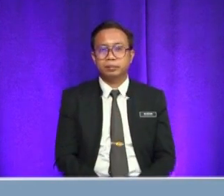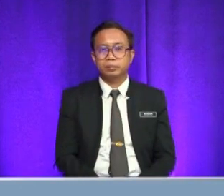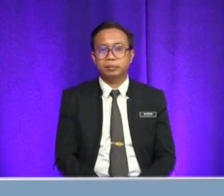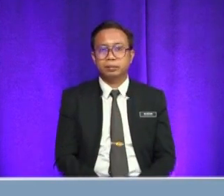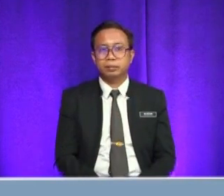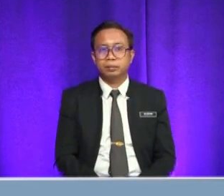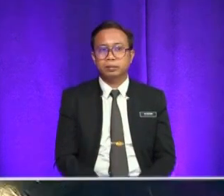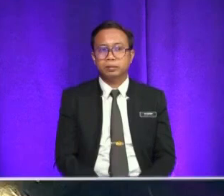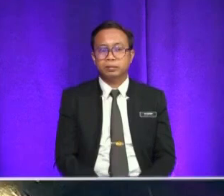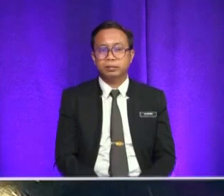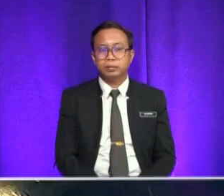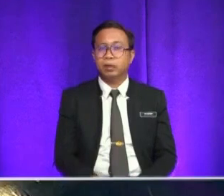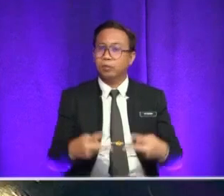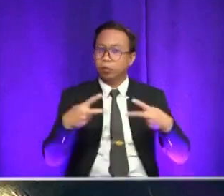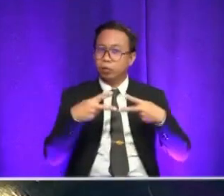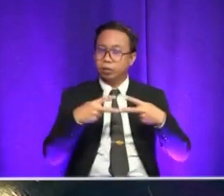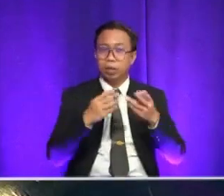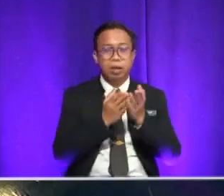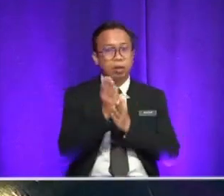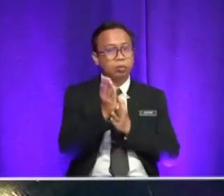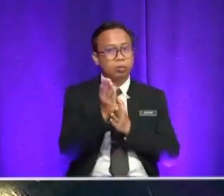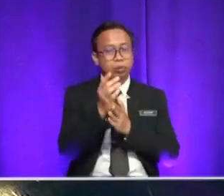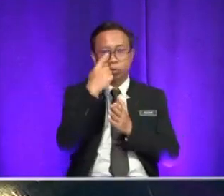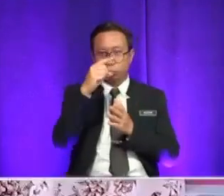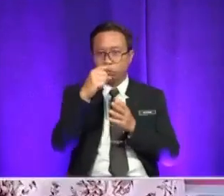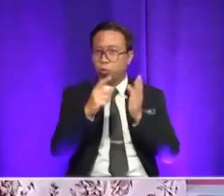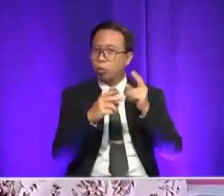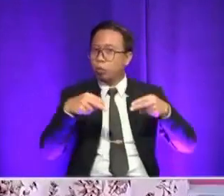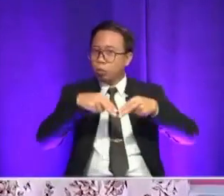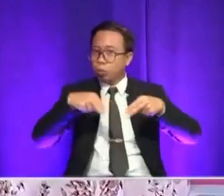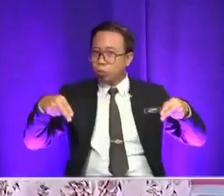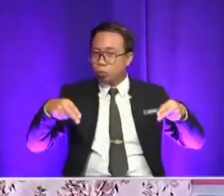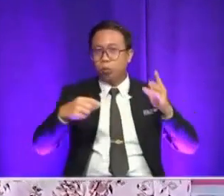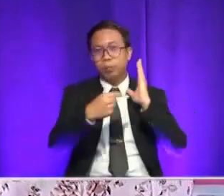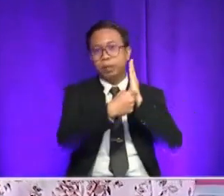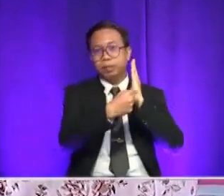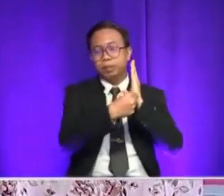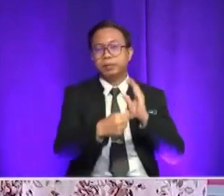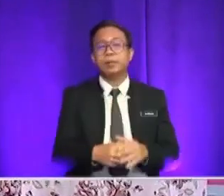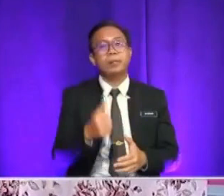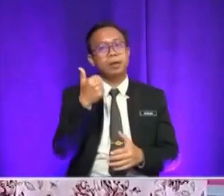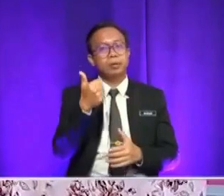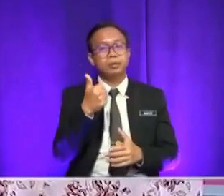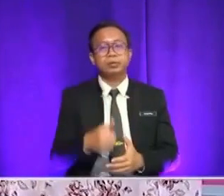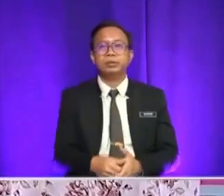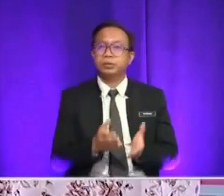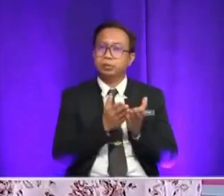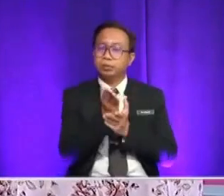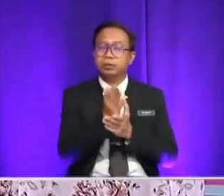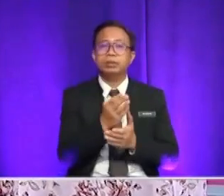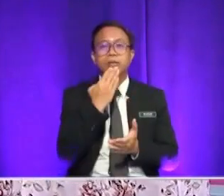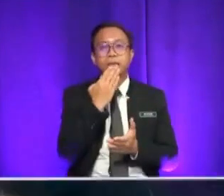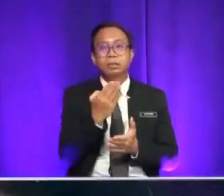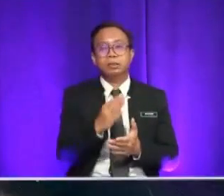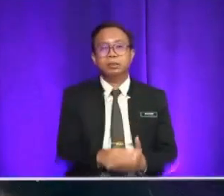votan ataupun votan arus terus, memang pengukuran untuk ukur bateri contohnya. Okey, bagus Solihin. Seterusnya, Alright. Terima